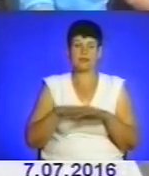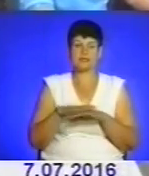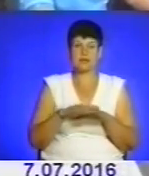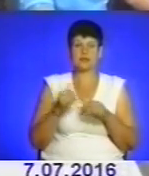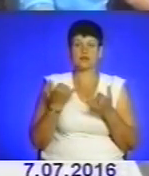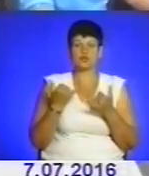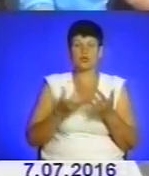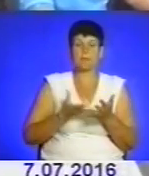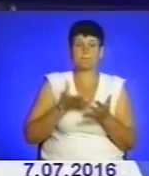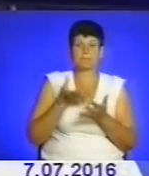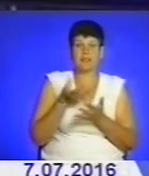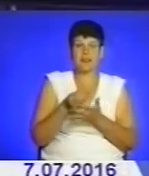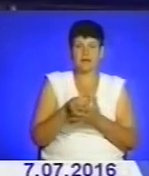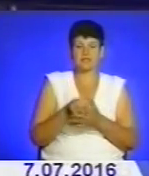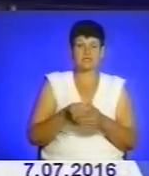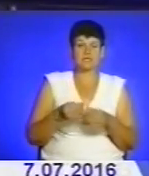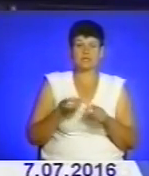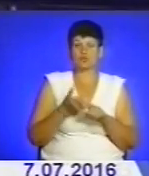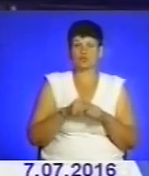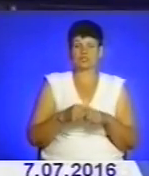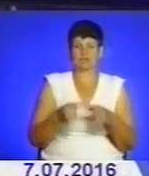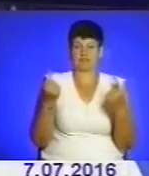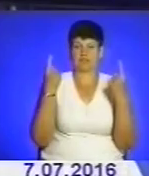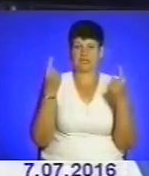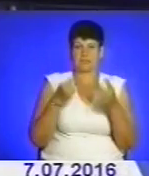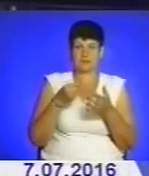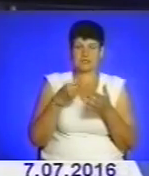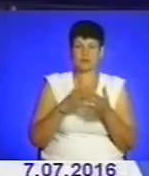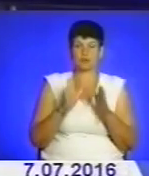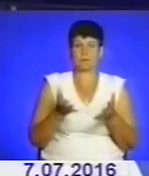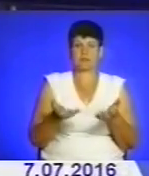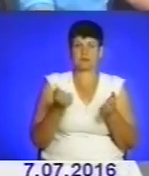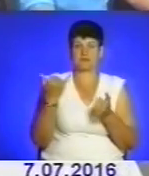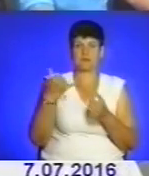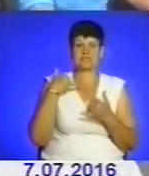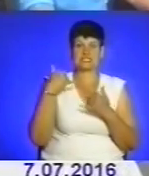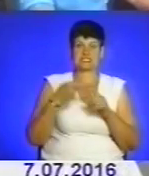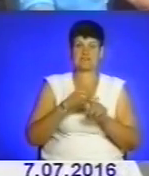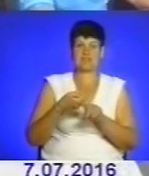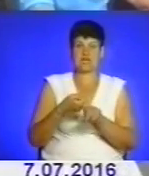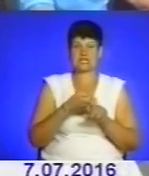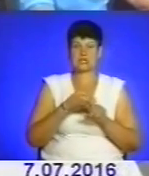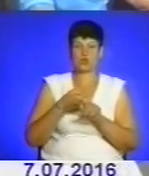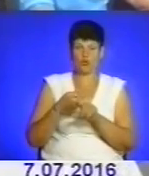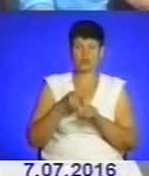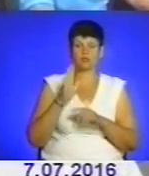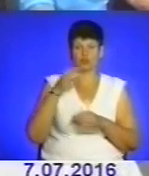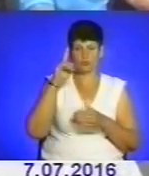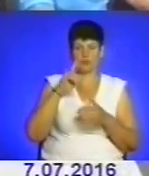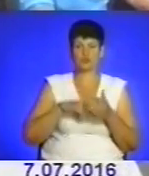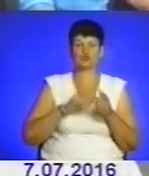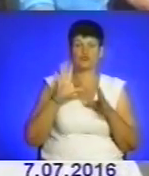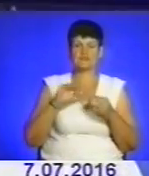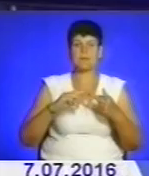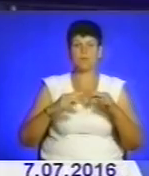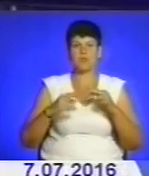платить комунальні послуги за надто великими цінами. І будемо підтримувати, пане Андрію, з вами зв'язок. І будемо вірити, що все буде добре, все зміниться